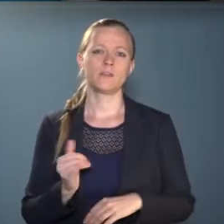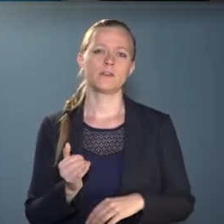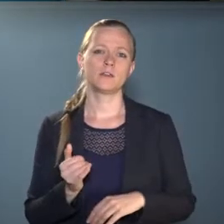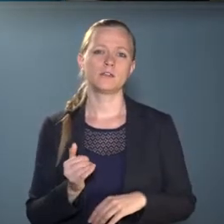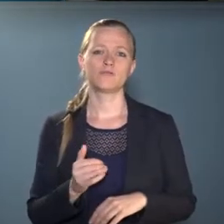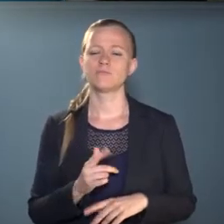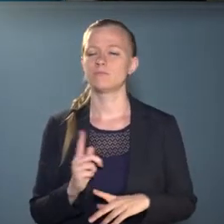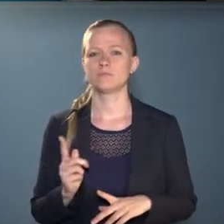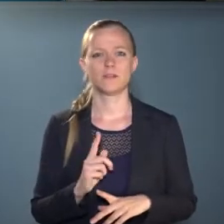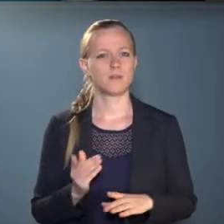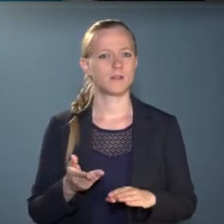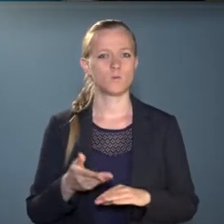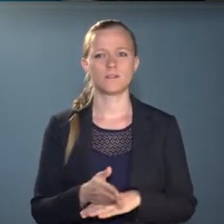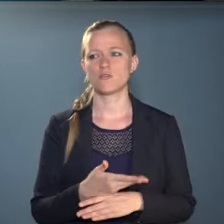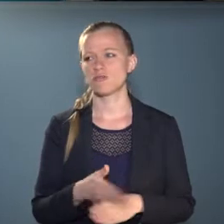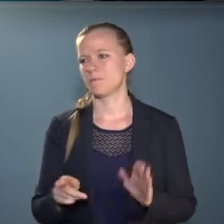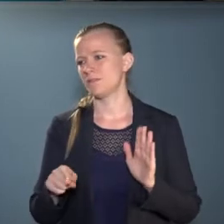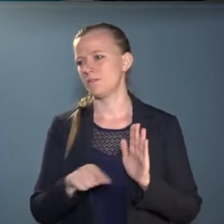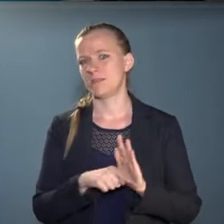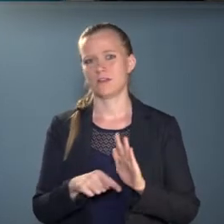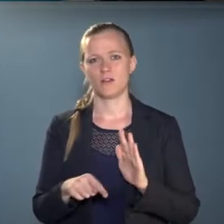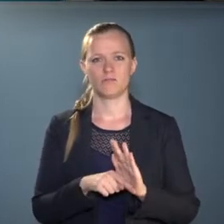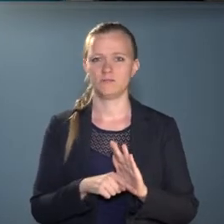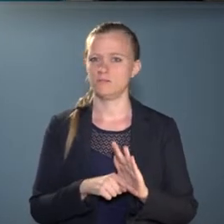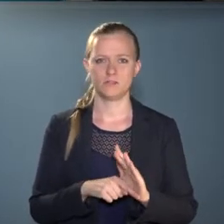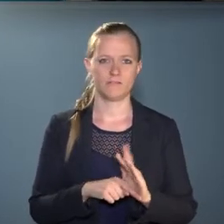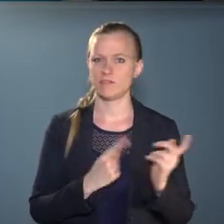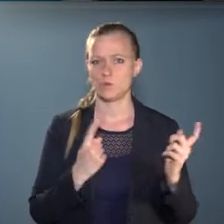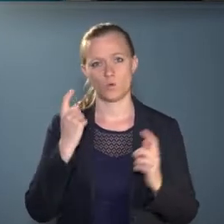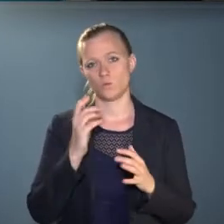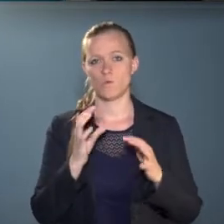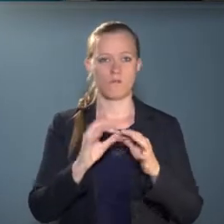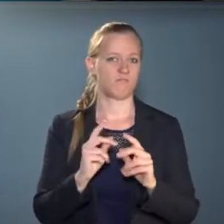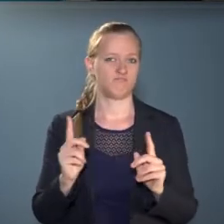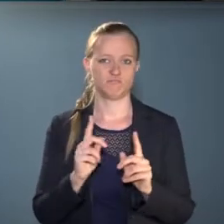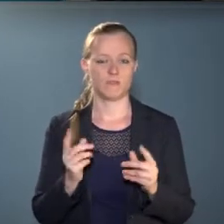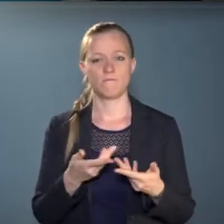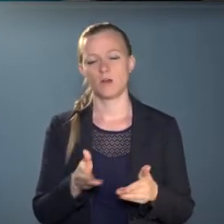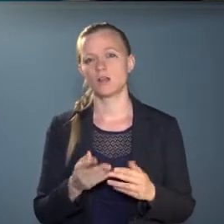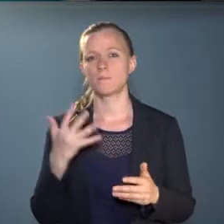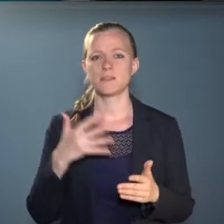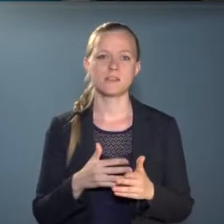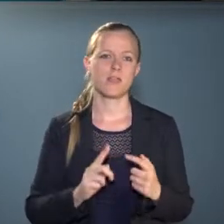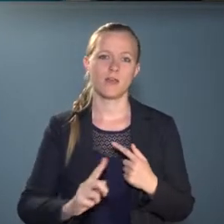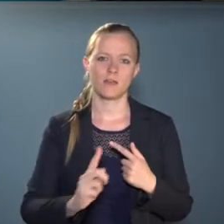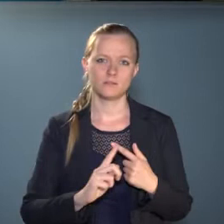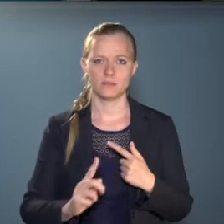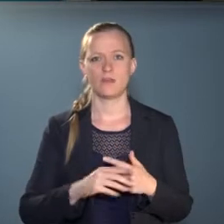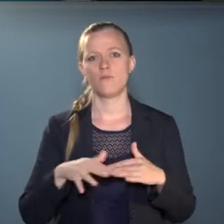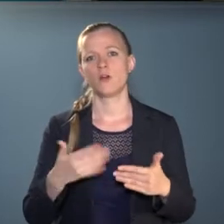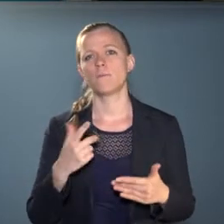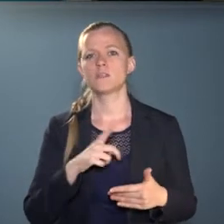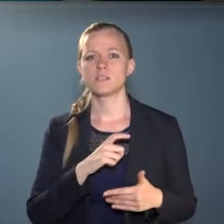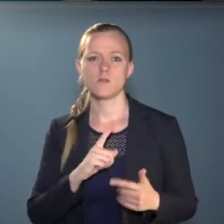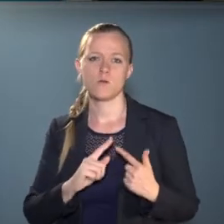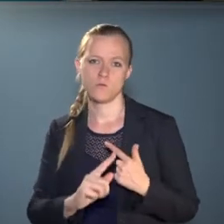nem szabad ehhez soha semmilyen negatív gondolatot fűzni, hogy valaki pszichiáterhez megy, vagy